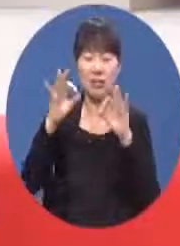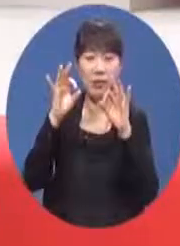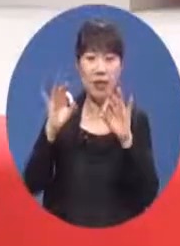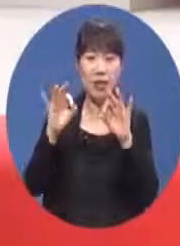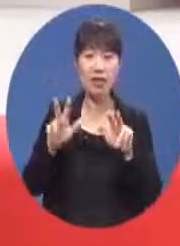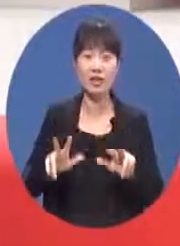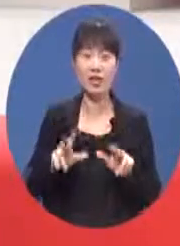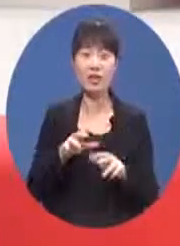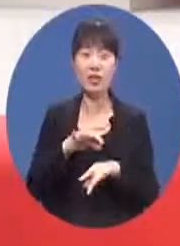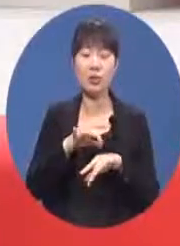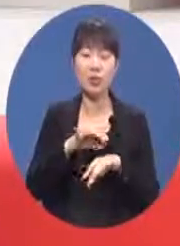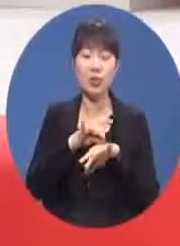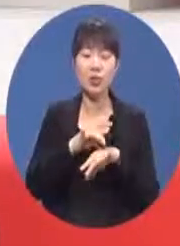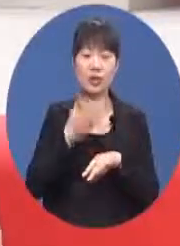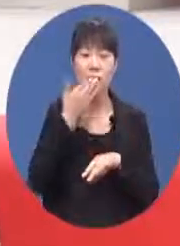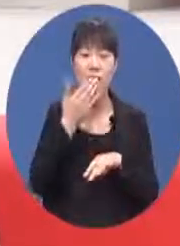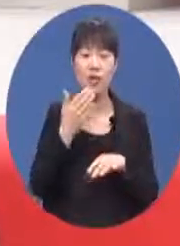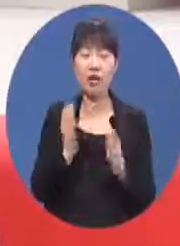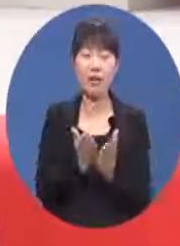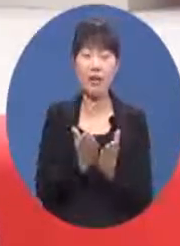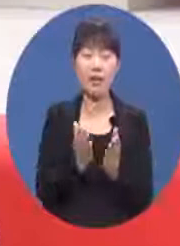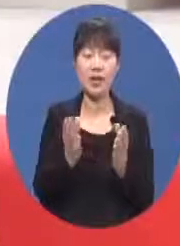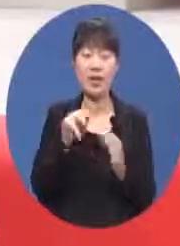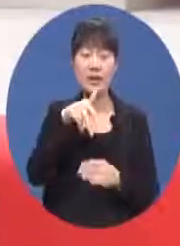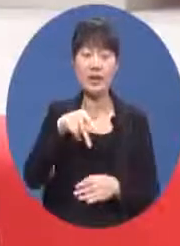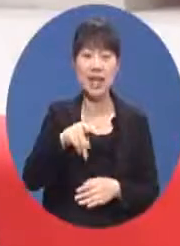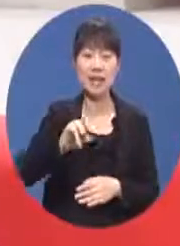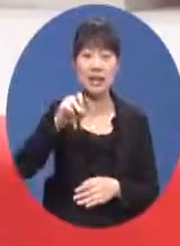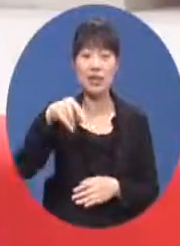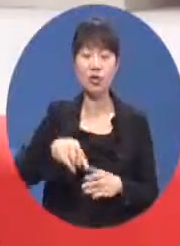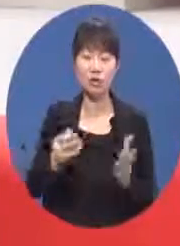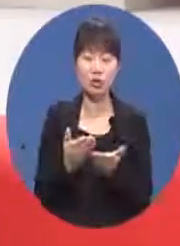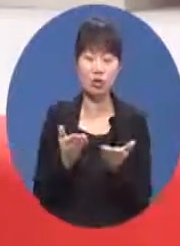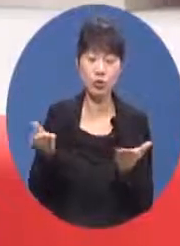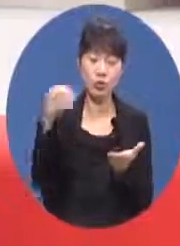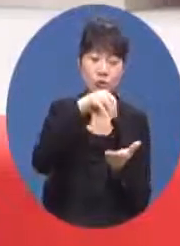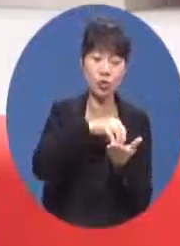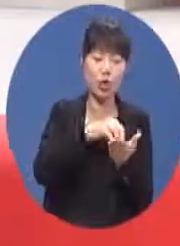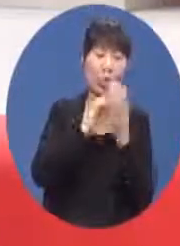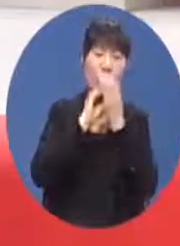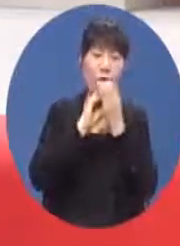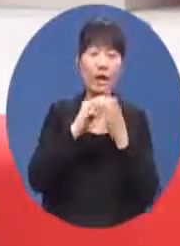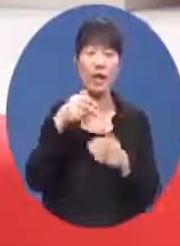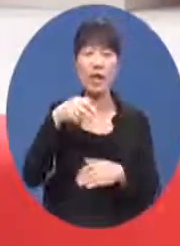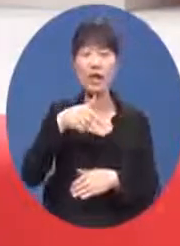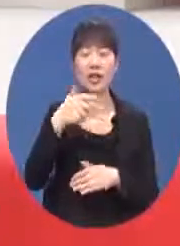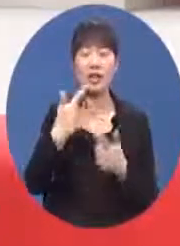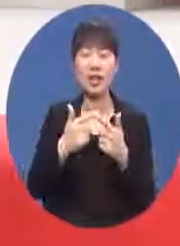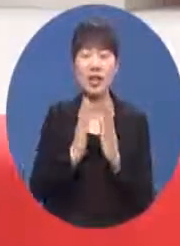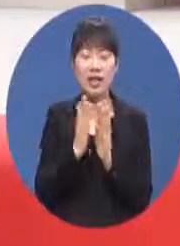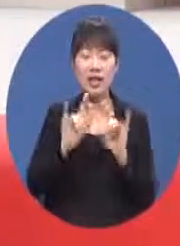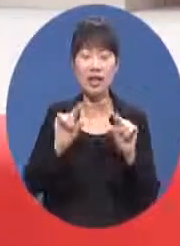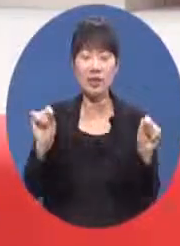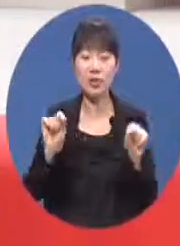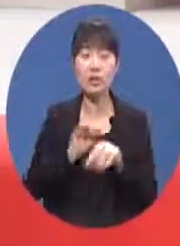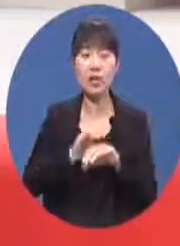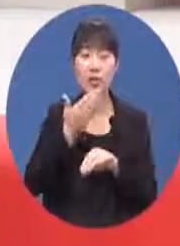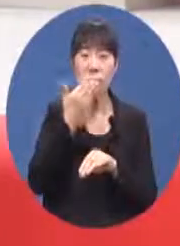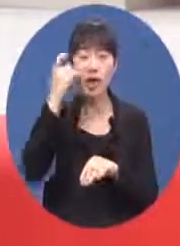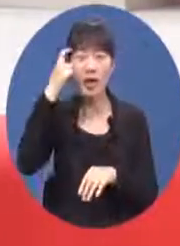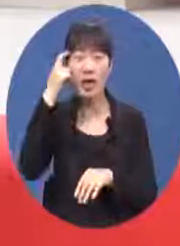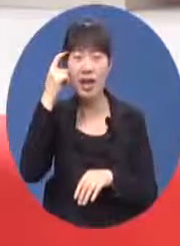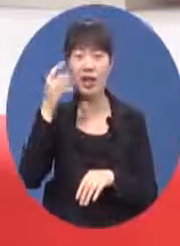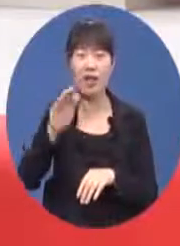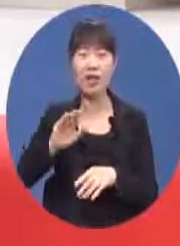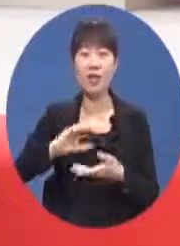봤는데 고기를 먹을 때 상추에 싸서 먹었어요. 다른 사람들이 보기에는 채소를 잘 먹는다라고 할 수 네. 있는데요.